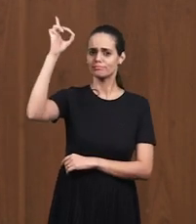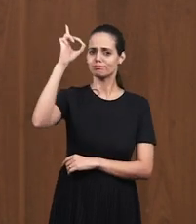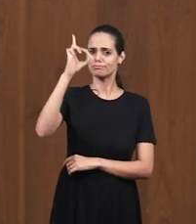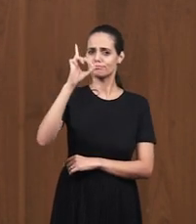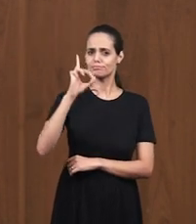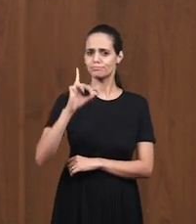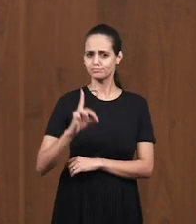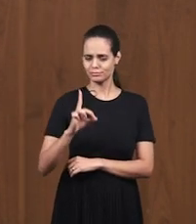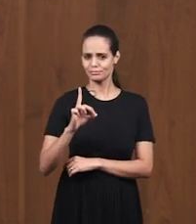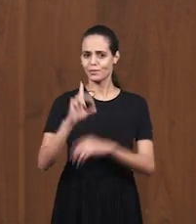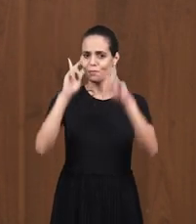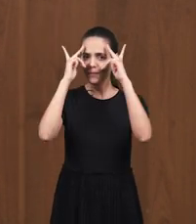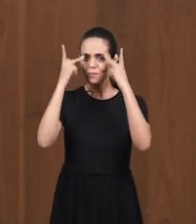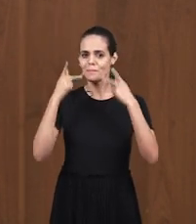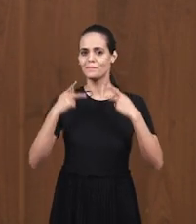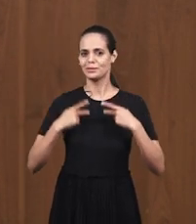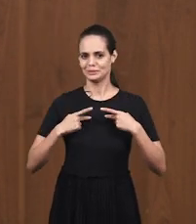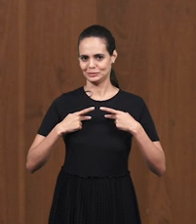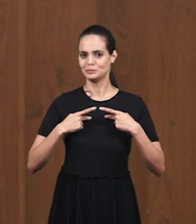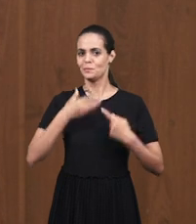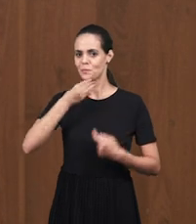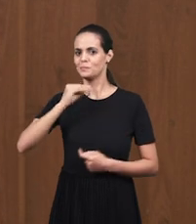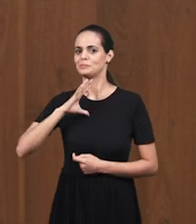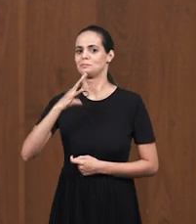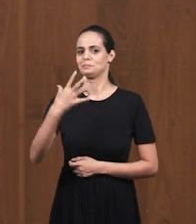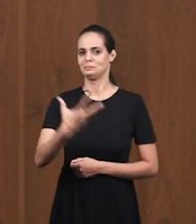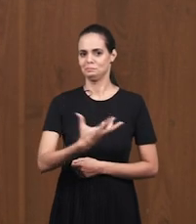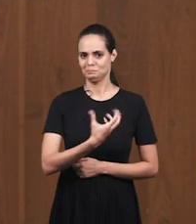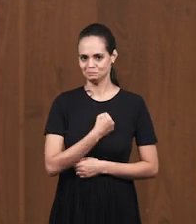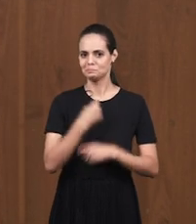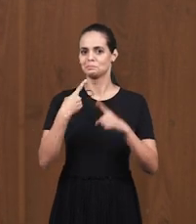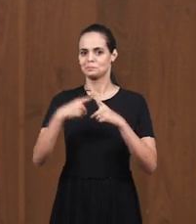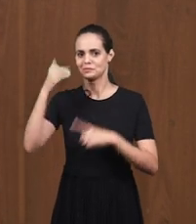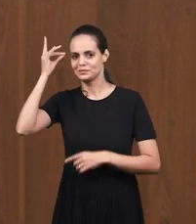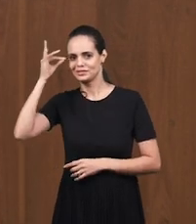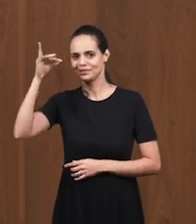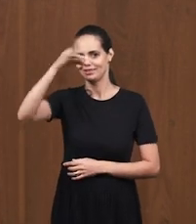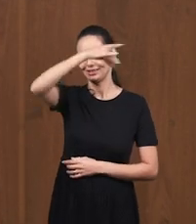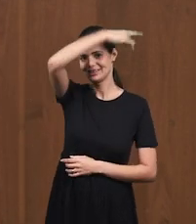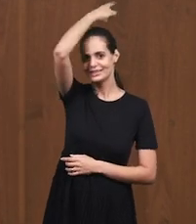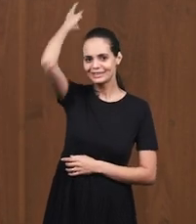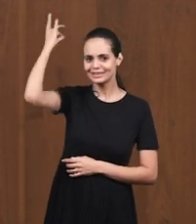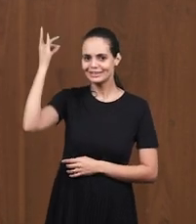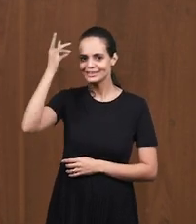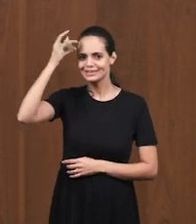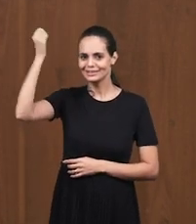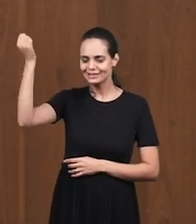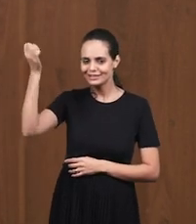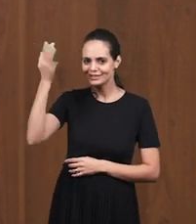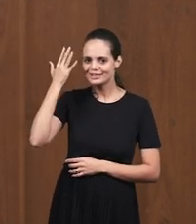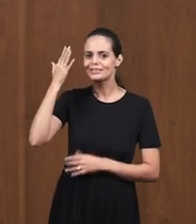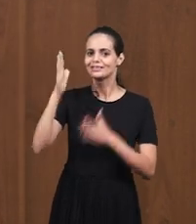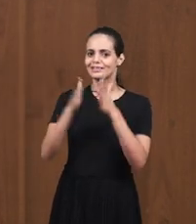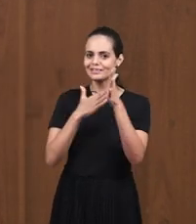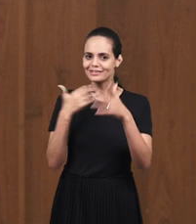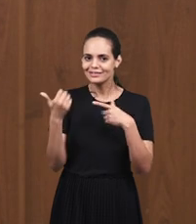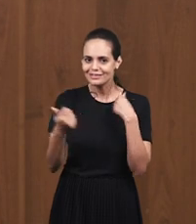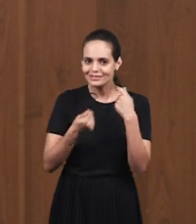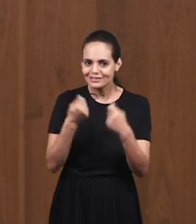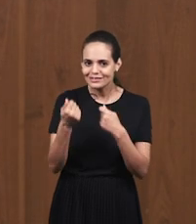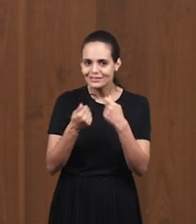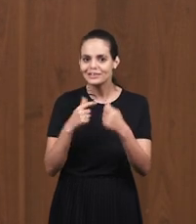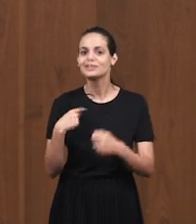Иисус Христос, Спаситель наш. Слава Ему, потому что Дух Святой открыл это нам. Слава